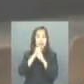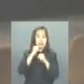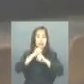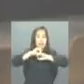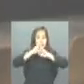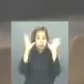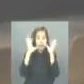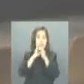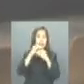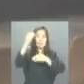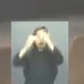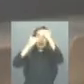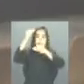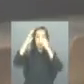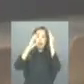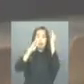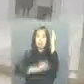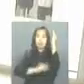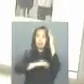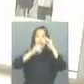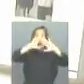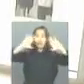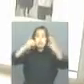ทางการพัฒนาภูมิภาคนี้จากภาครัฐค่ะ